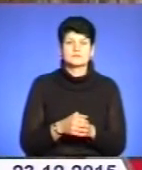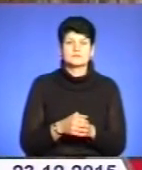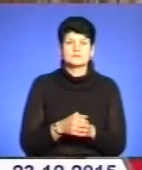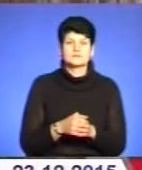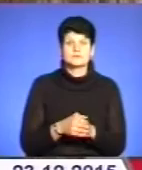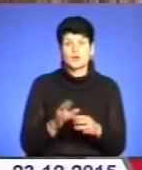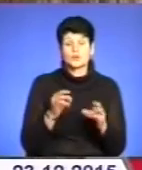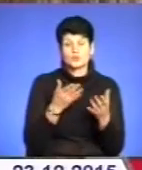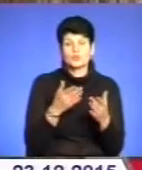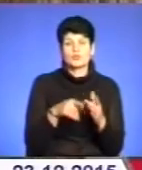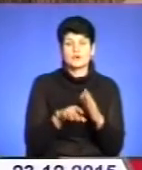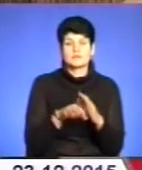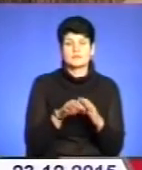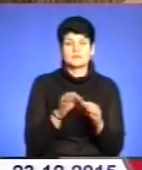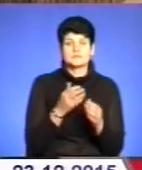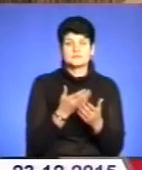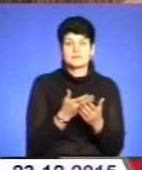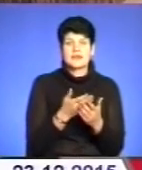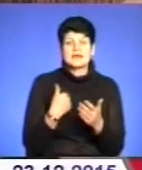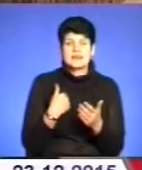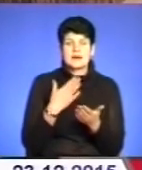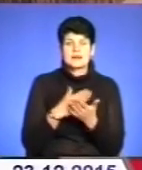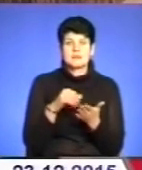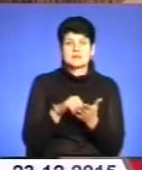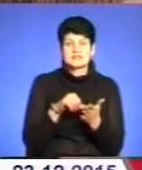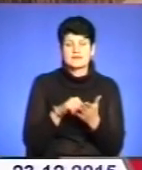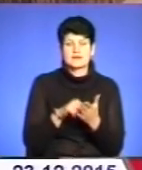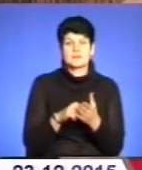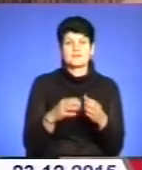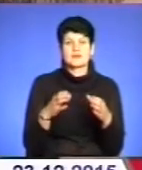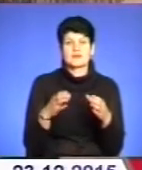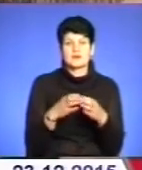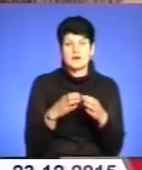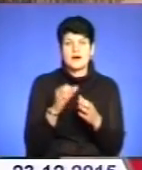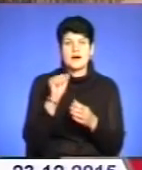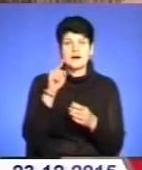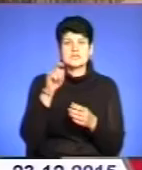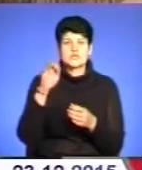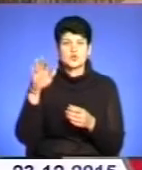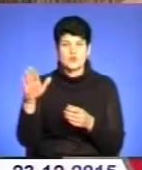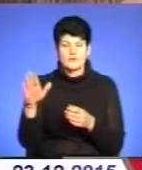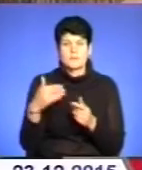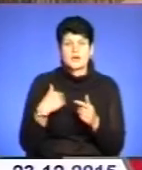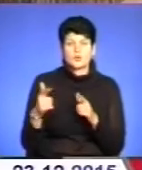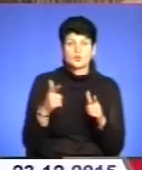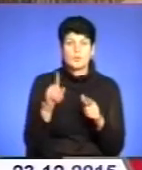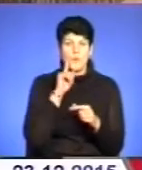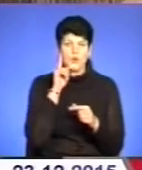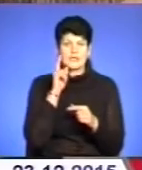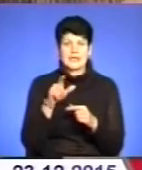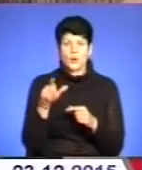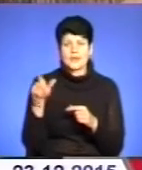Ну, тому я вибрала це. Я є представник цивільного корпусу АЗОВ в Тернопільщині. Ми займаємося тим, що підготовуємо молодих людей